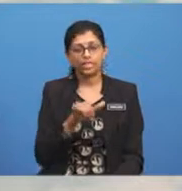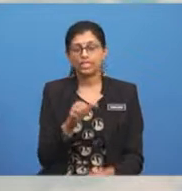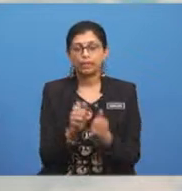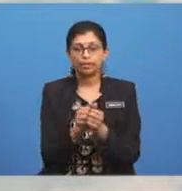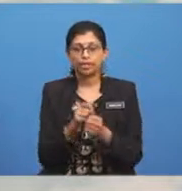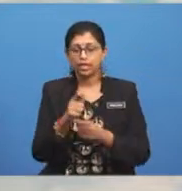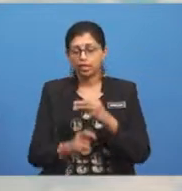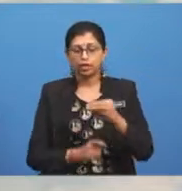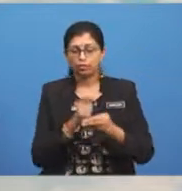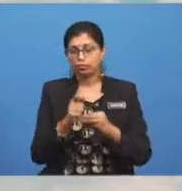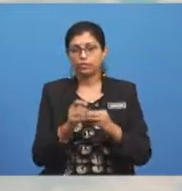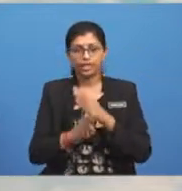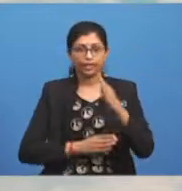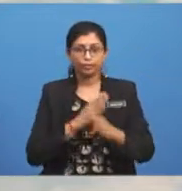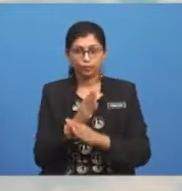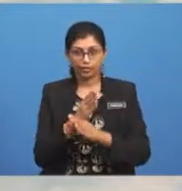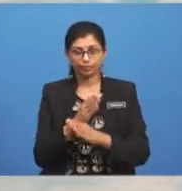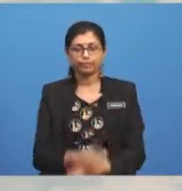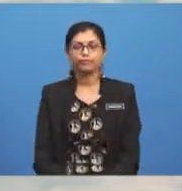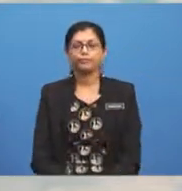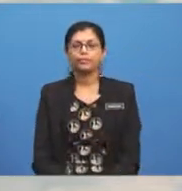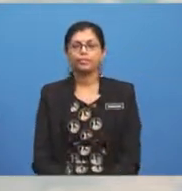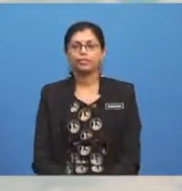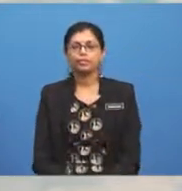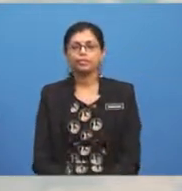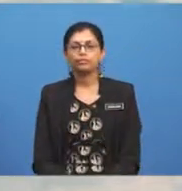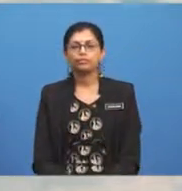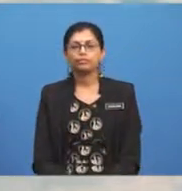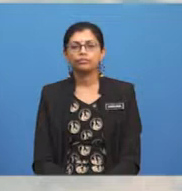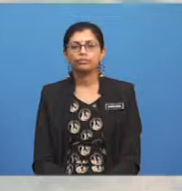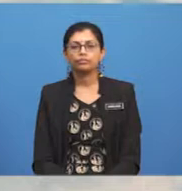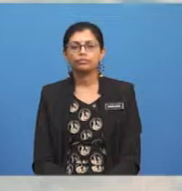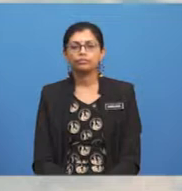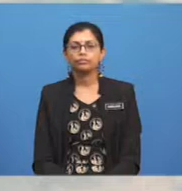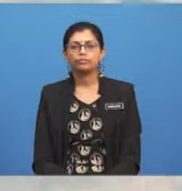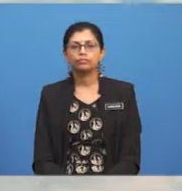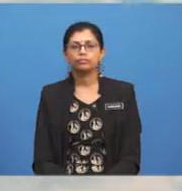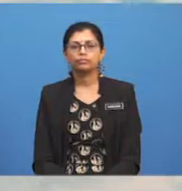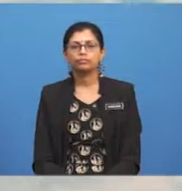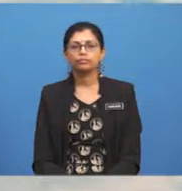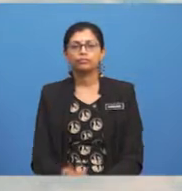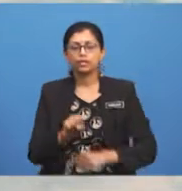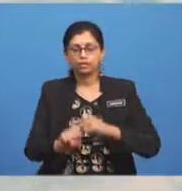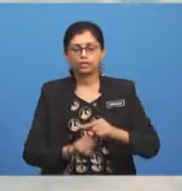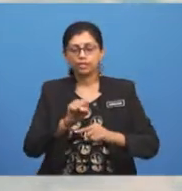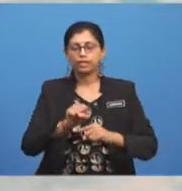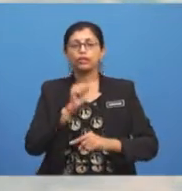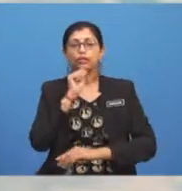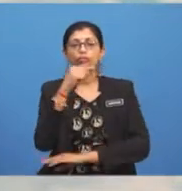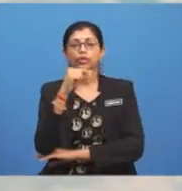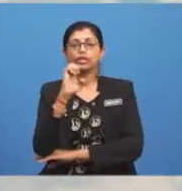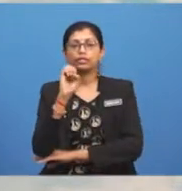jam. Daripada info tadi, bolehlah kita buat kesimpulan bahawa satelit bukan